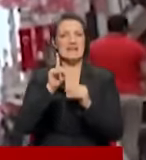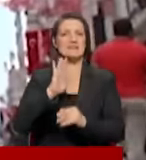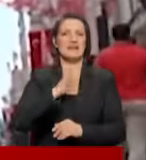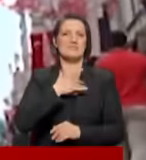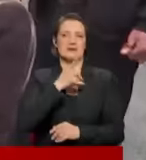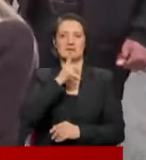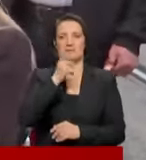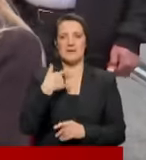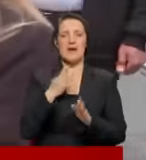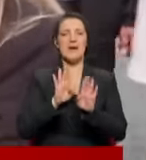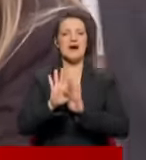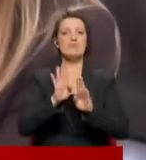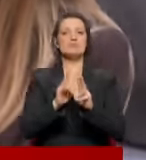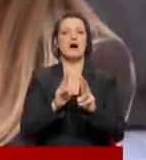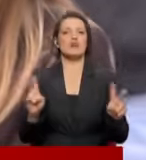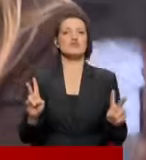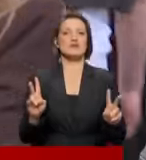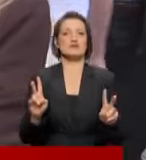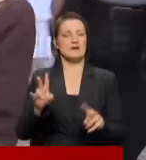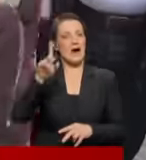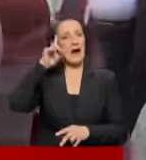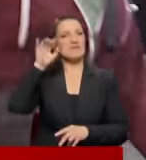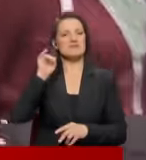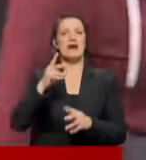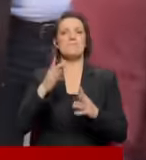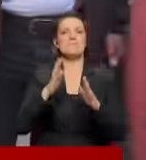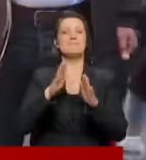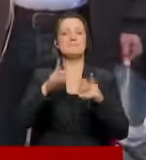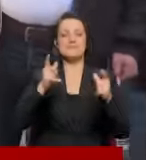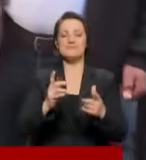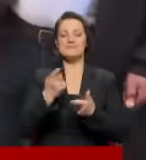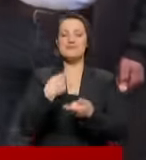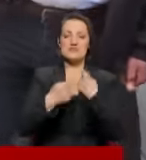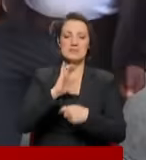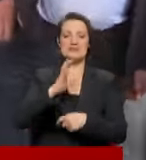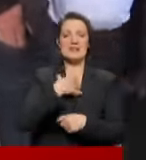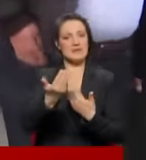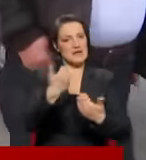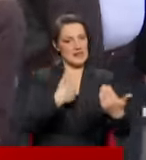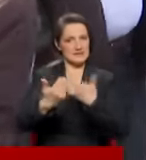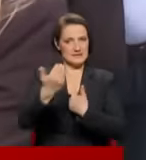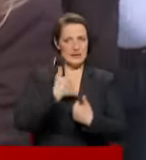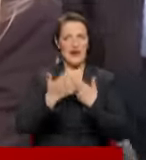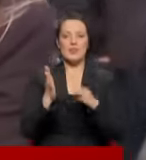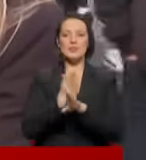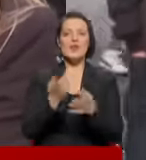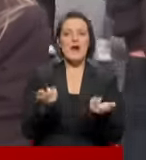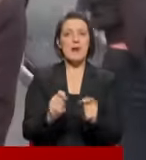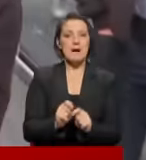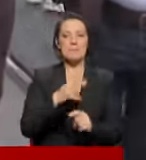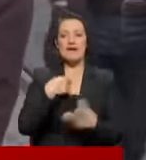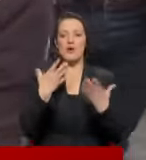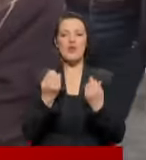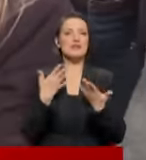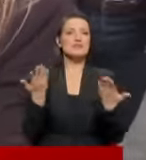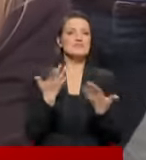var. Belediye kapımız sonuna kadar açık. Hafıza mekan sahipleri gelsinler. Önceden işletme sahipleri gelsinler. Niye kapandı? Belediye